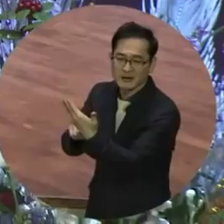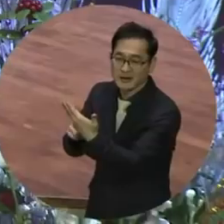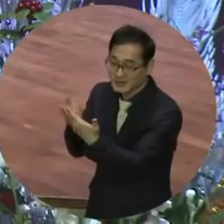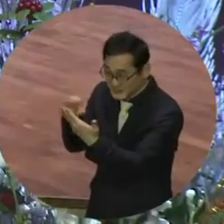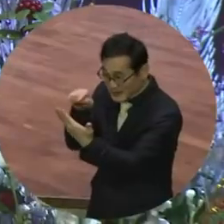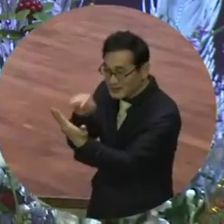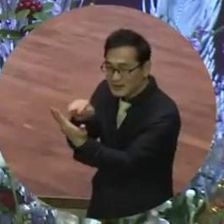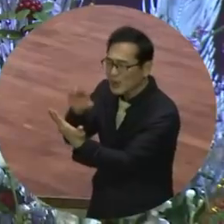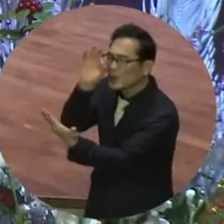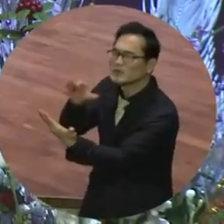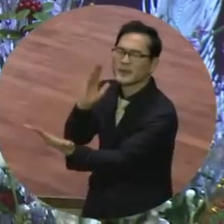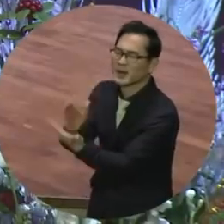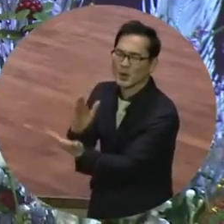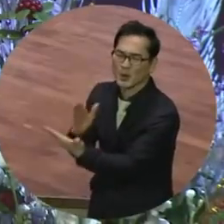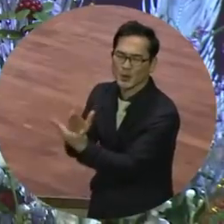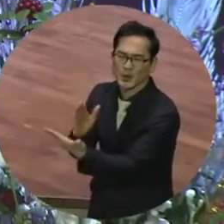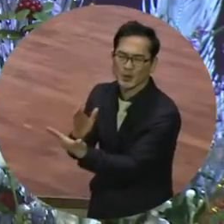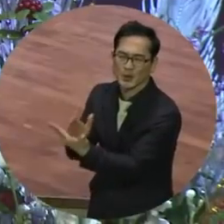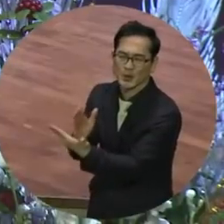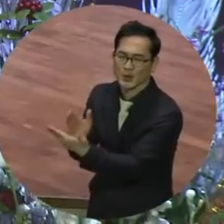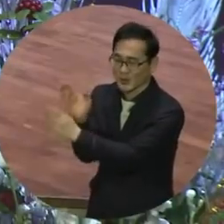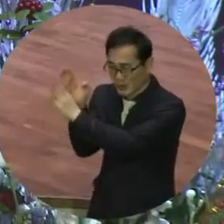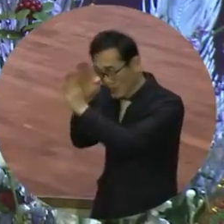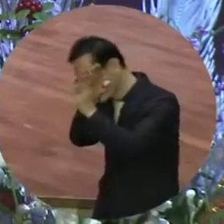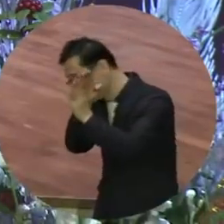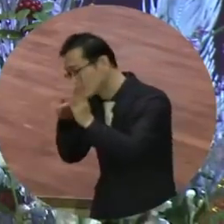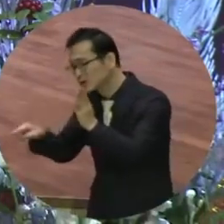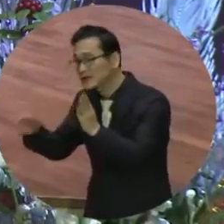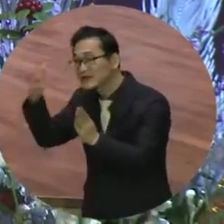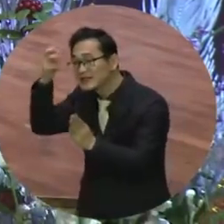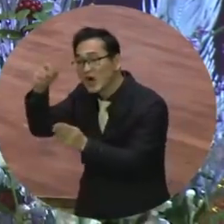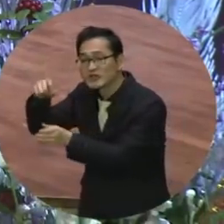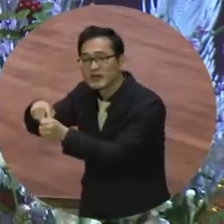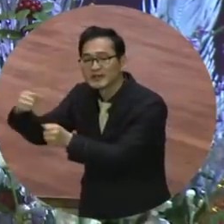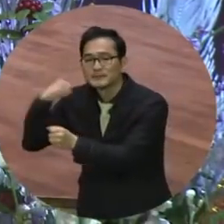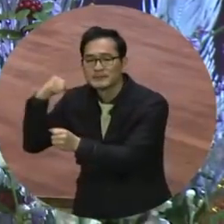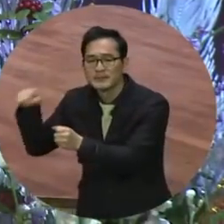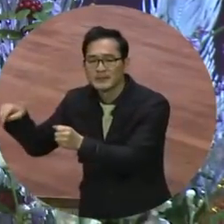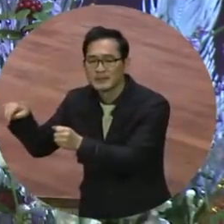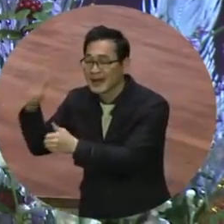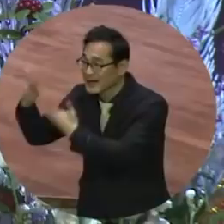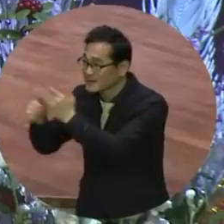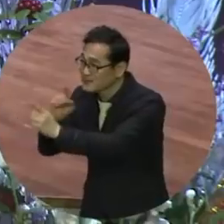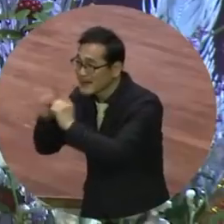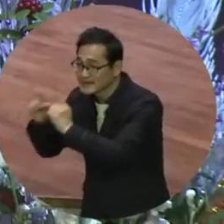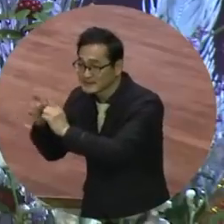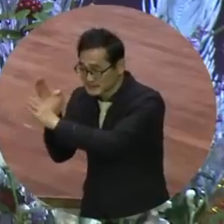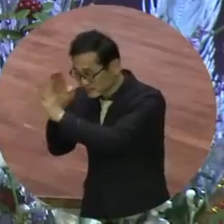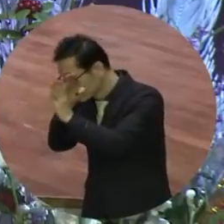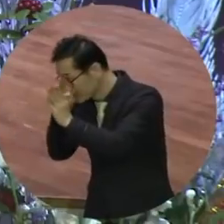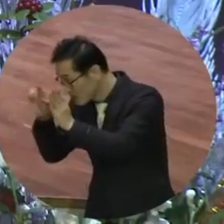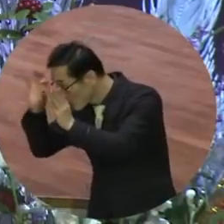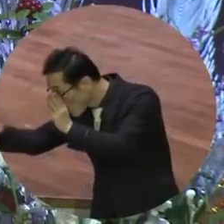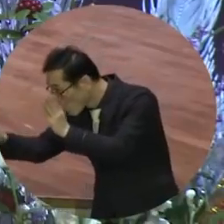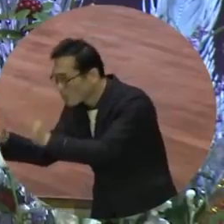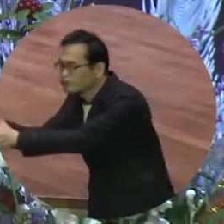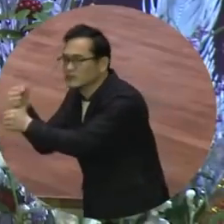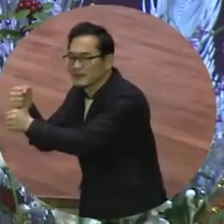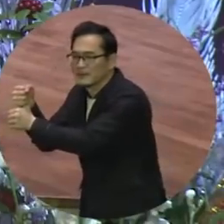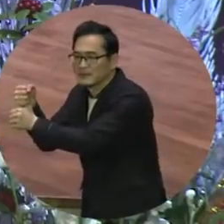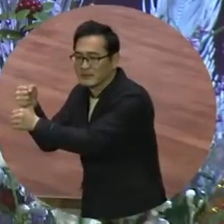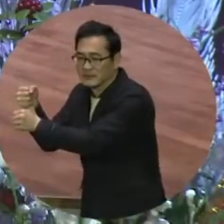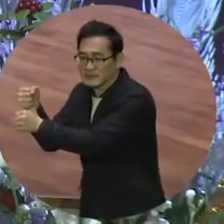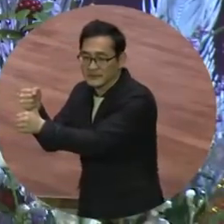영적인 본질, 하나님의 이 말씀을 온전히 붙잡아라. 하나님 말씀을 온전히 붙잡아라. 영적인